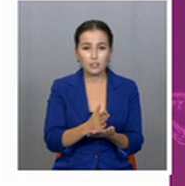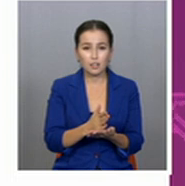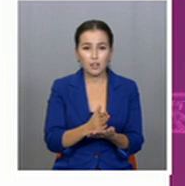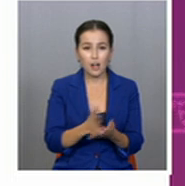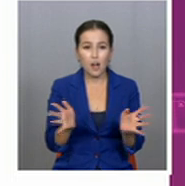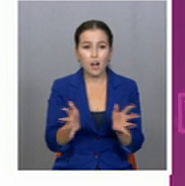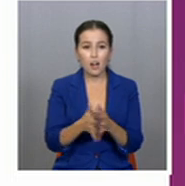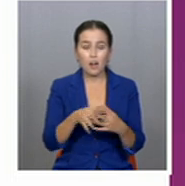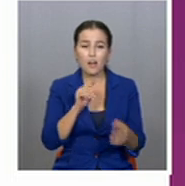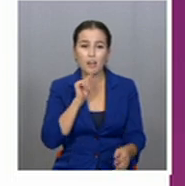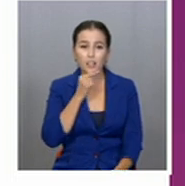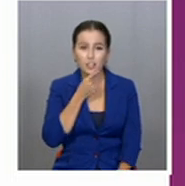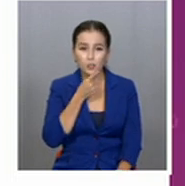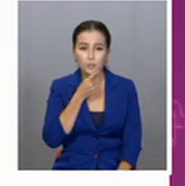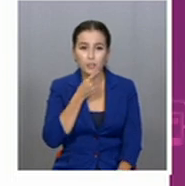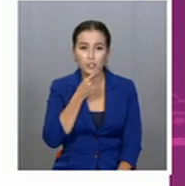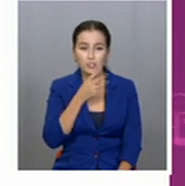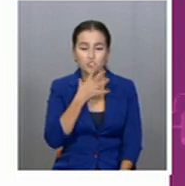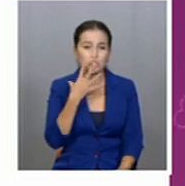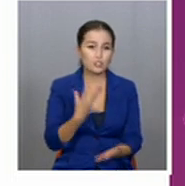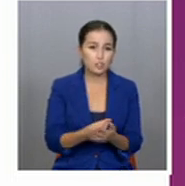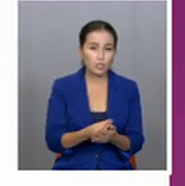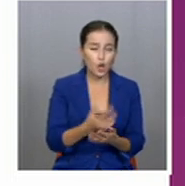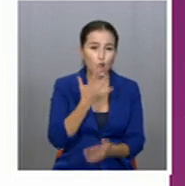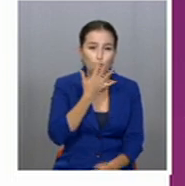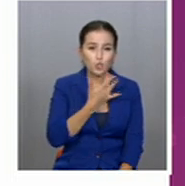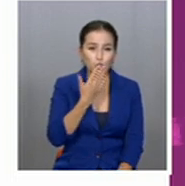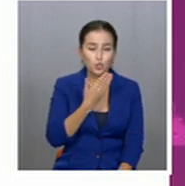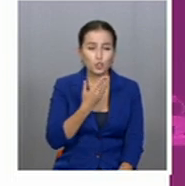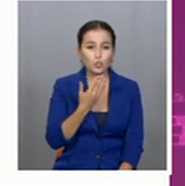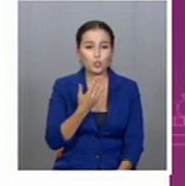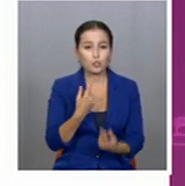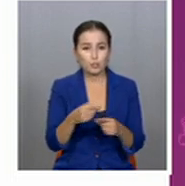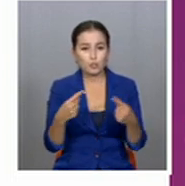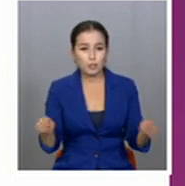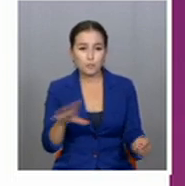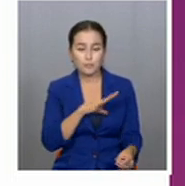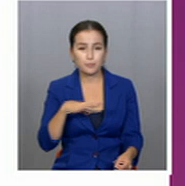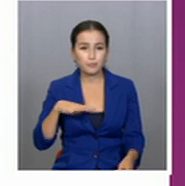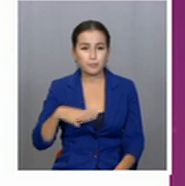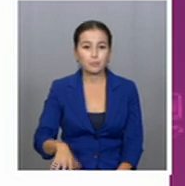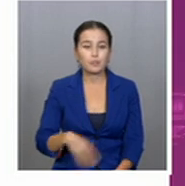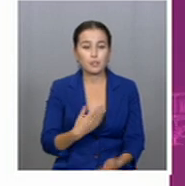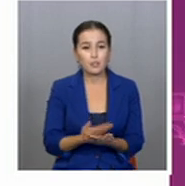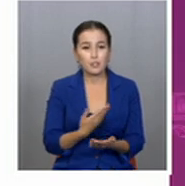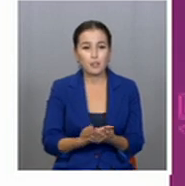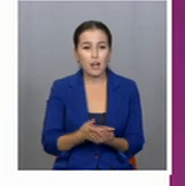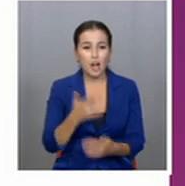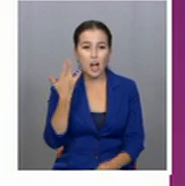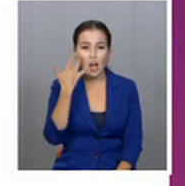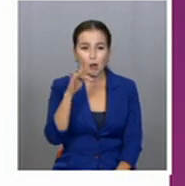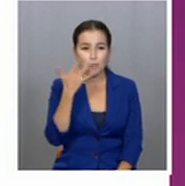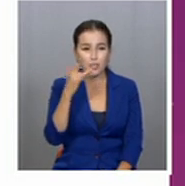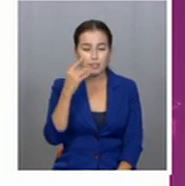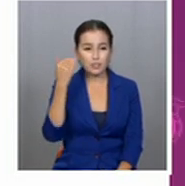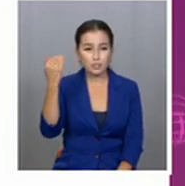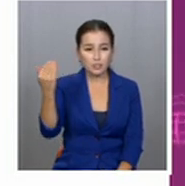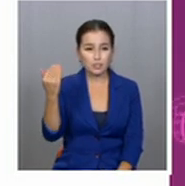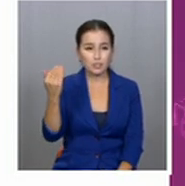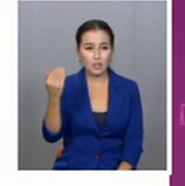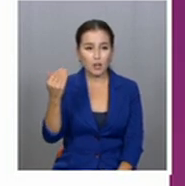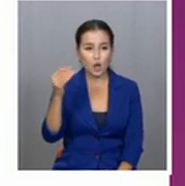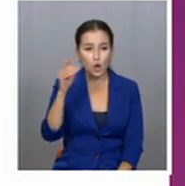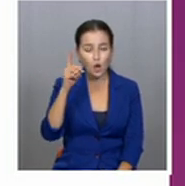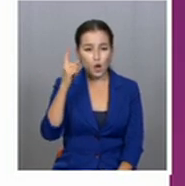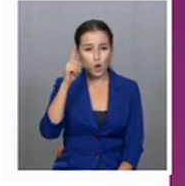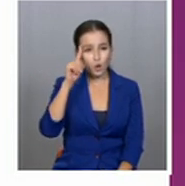Аралас экономиканың жеке ұлттық үлгілерінің болуы. Мысалы, Америка Құрама Штаттары,